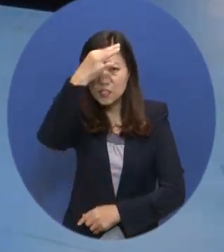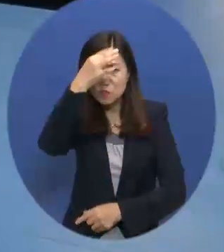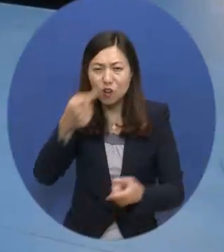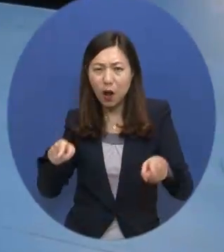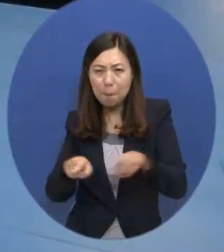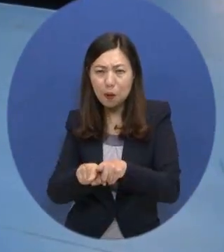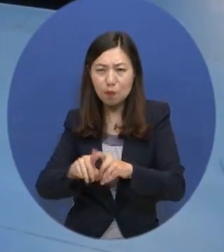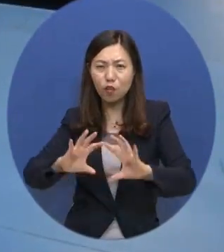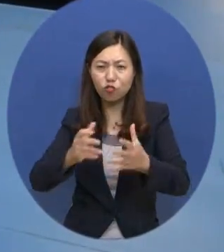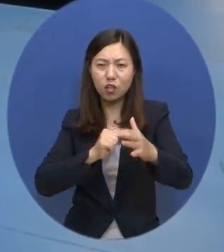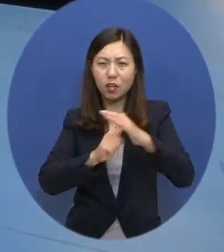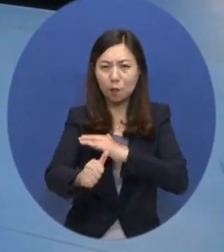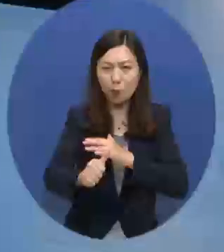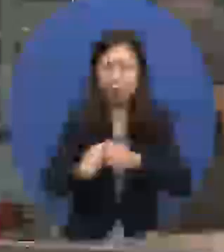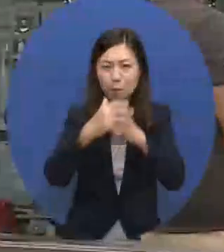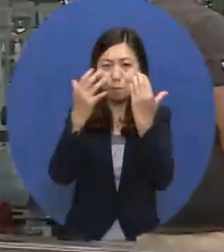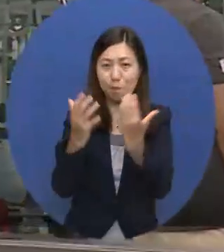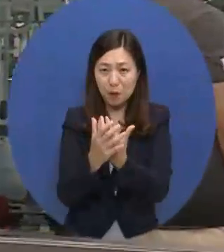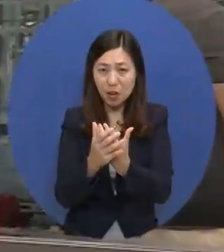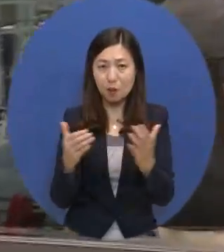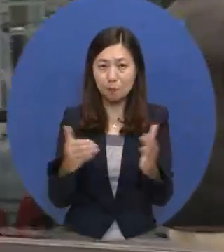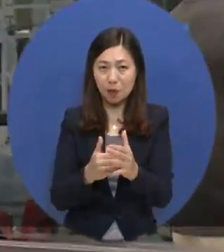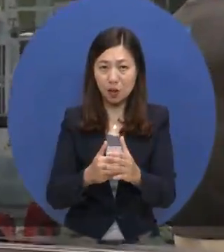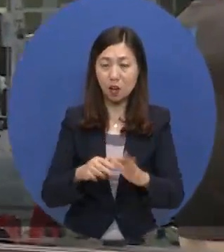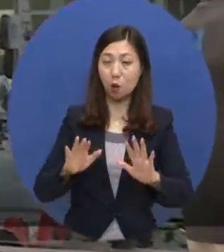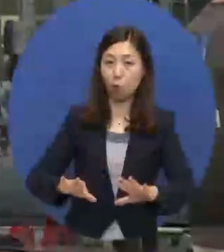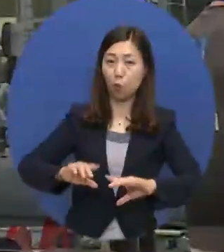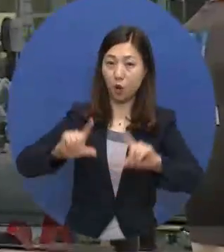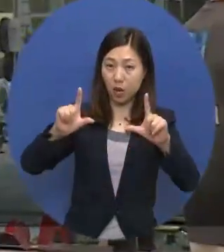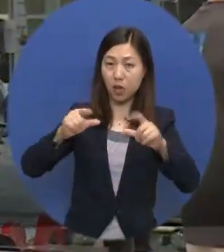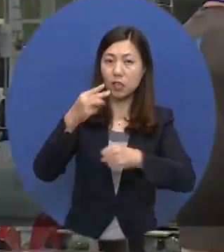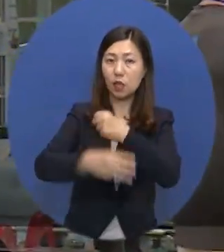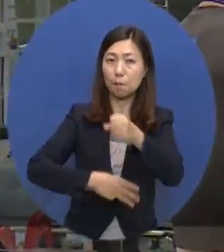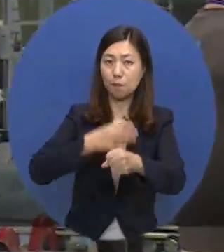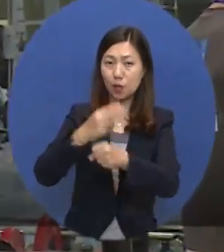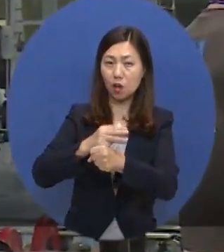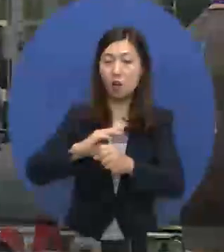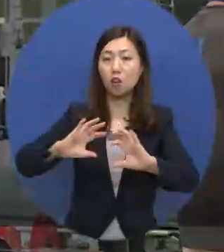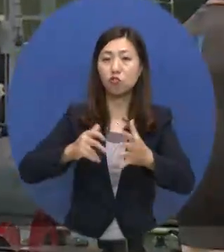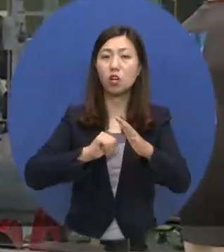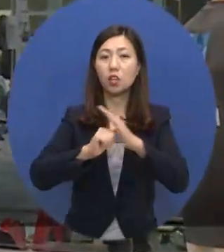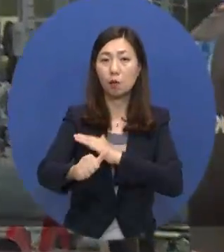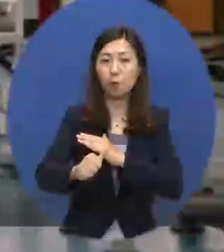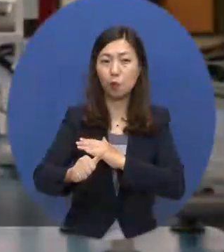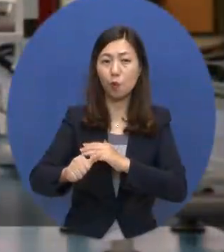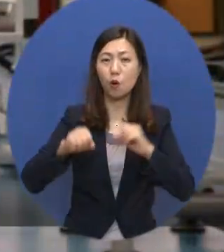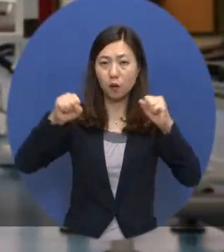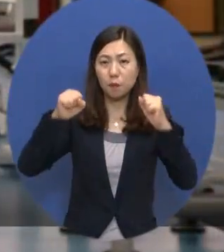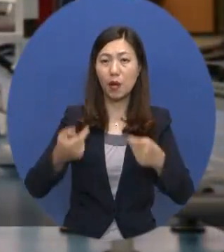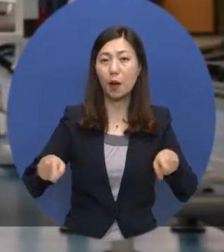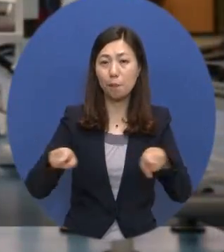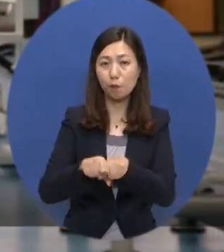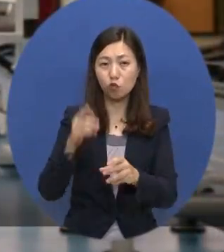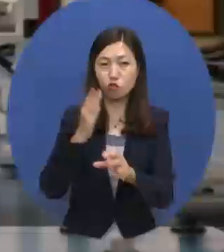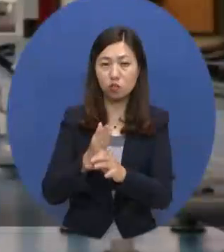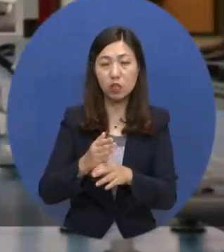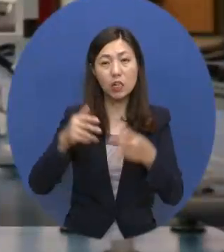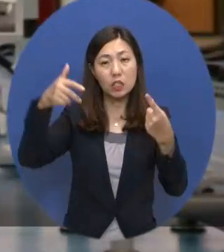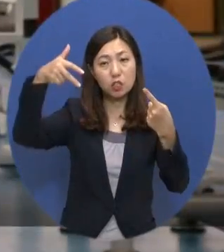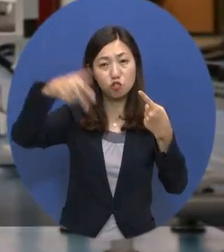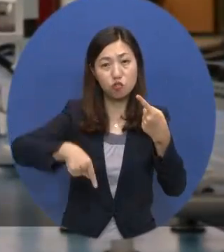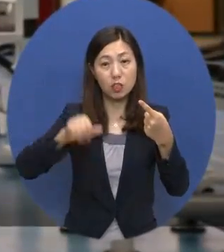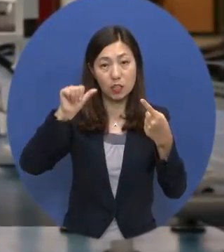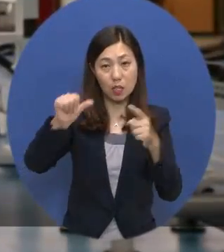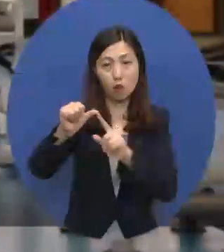완성. 올해로 이제 3년째 국가대표팀 트레이너로서 같이 함께 하고 있습니다. 이제 일주일에 5번